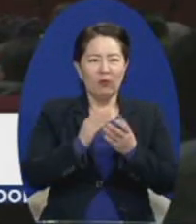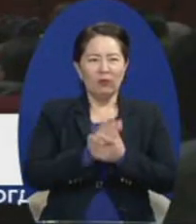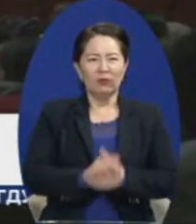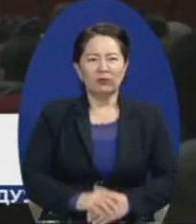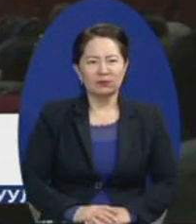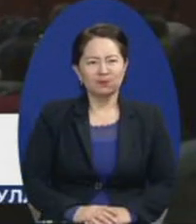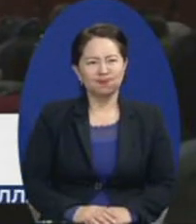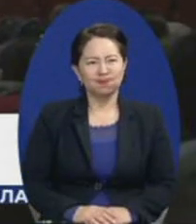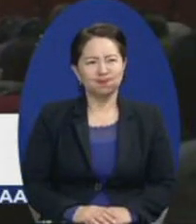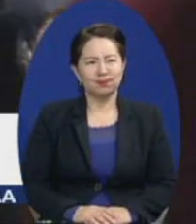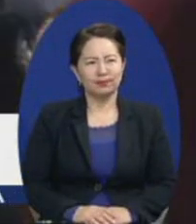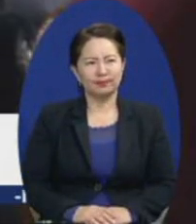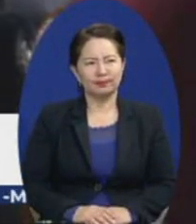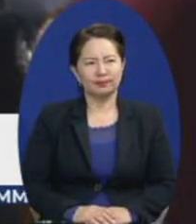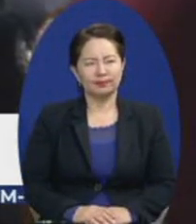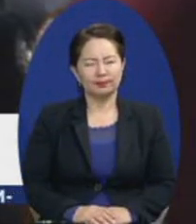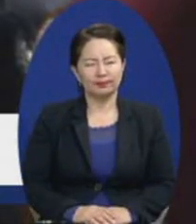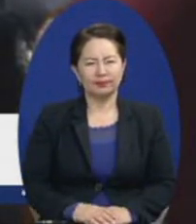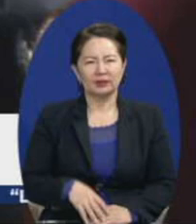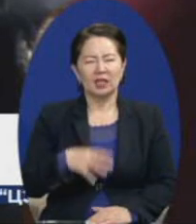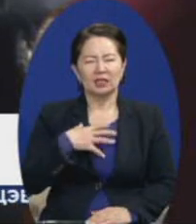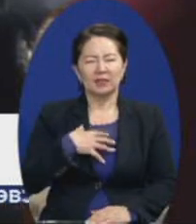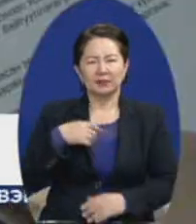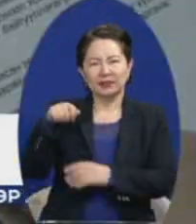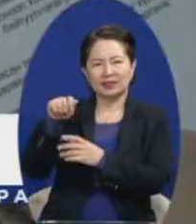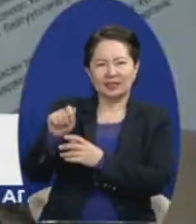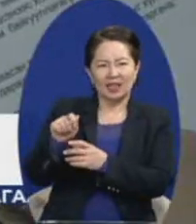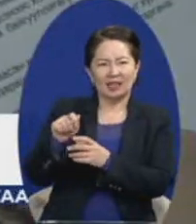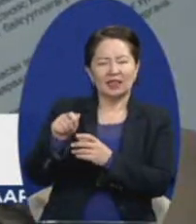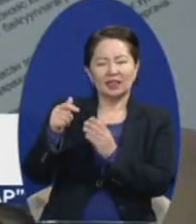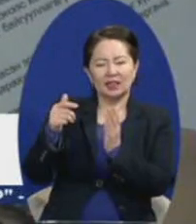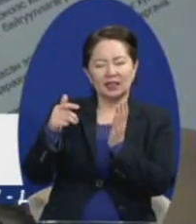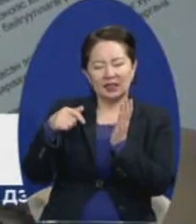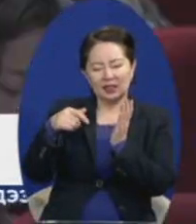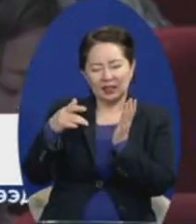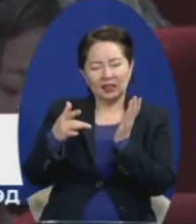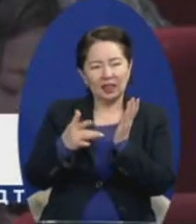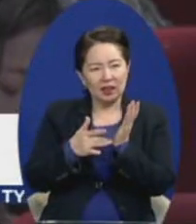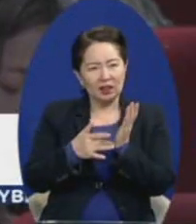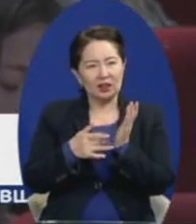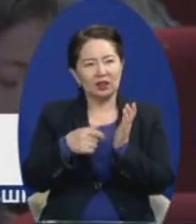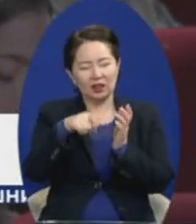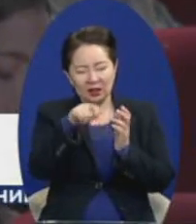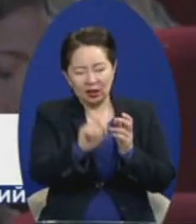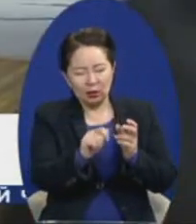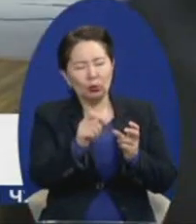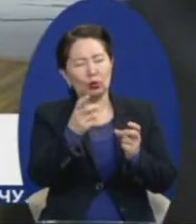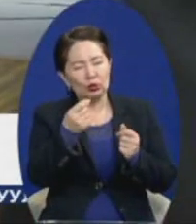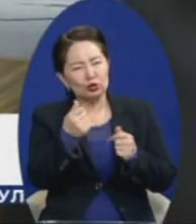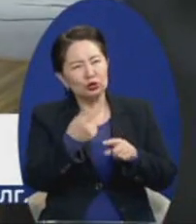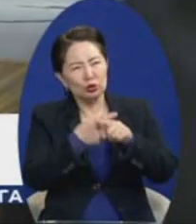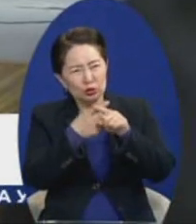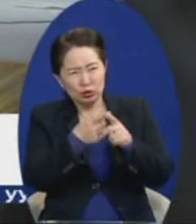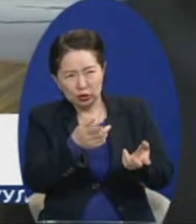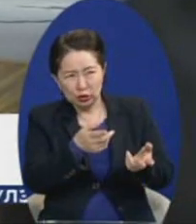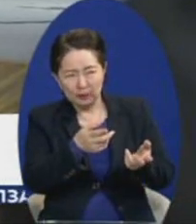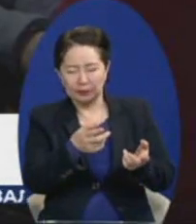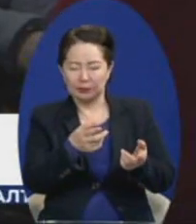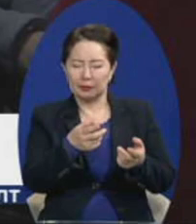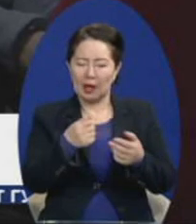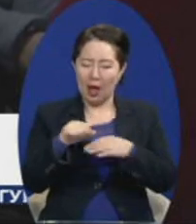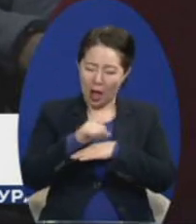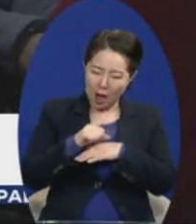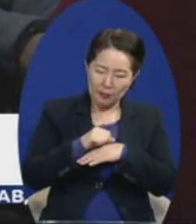байна. Харин иргэдийн хувьд цалин төлбөр үнийн өсөлт эрүүл мэнд боловсролын тогтолцооны гажууд зөвхөн аймаг орнод үүдээгүй улс орны